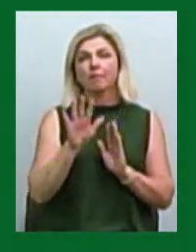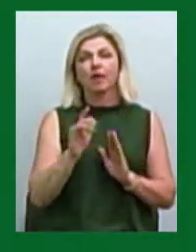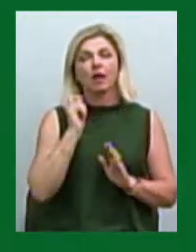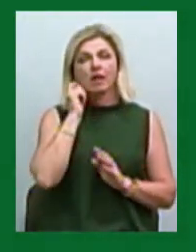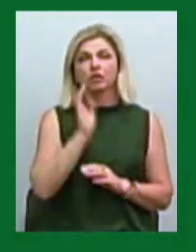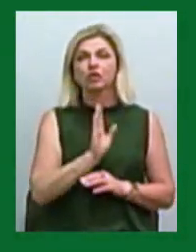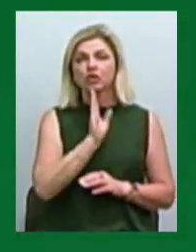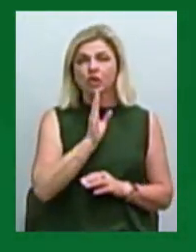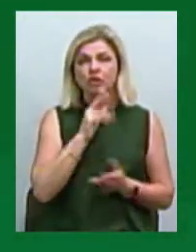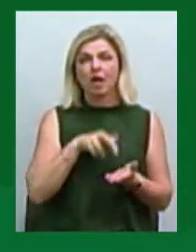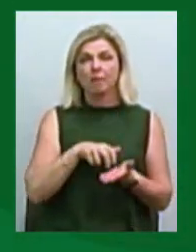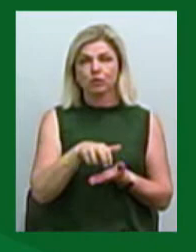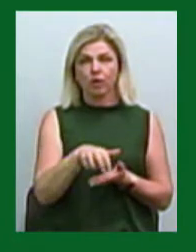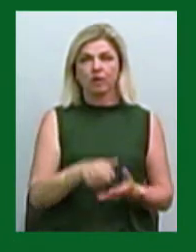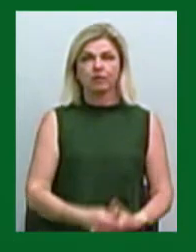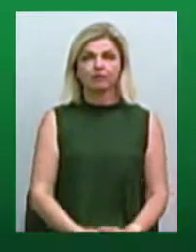65-річна жінка-пішохід.